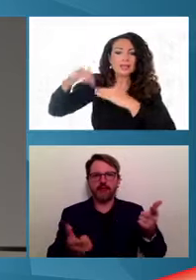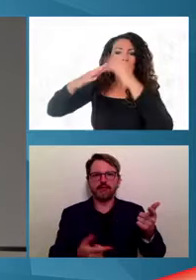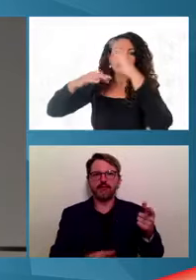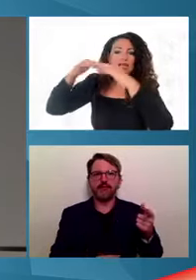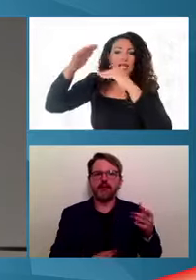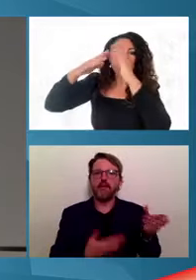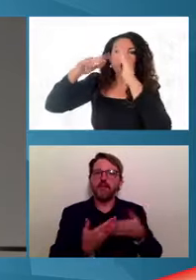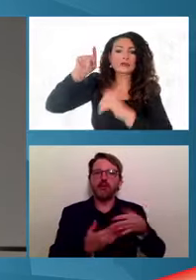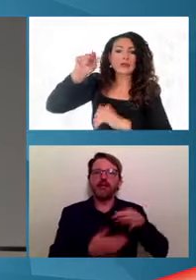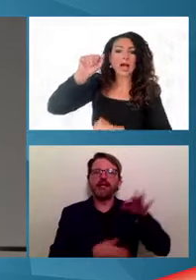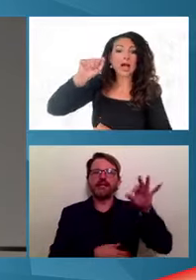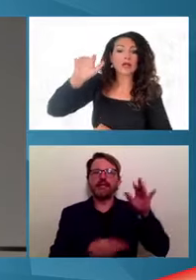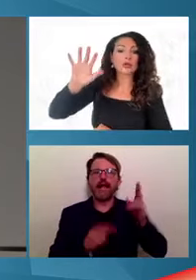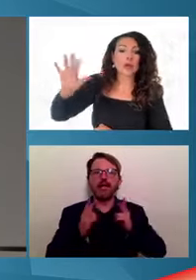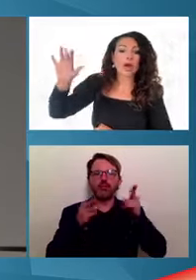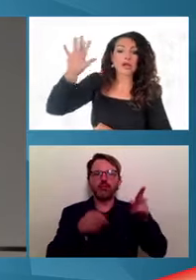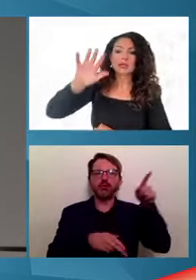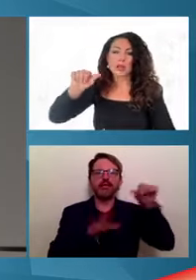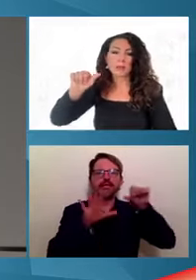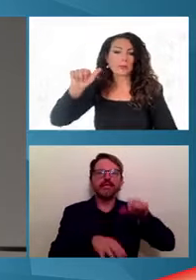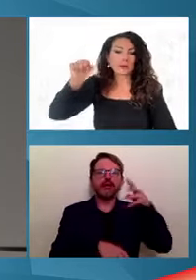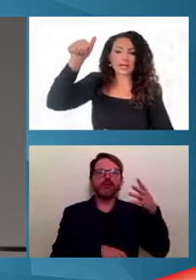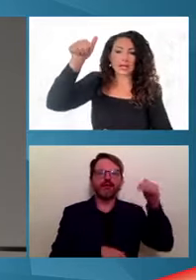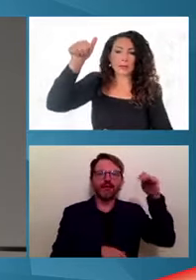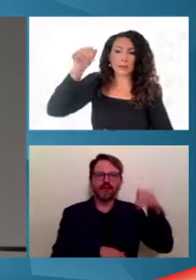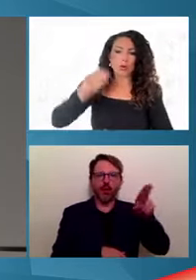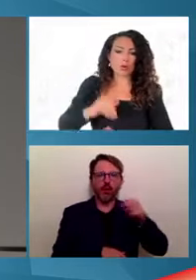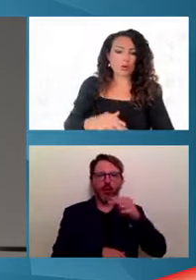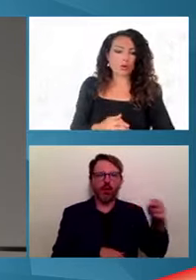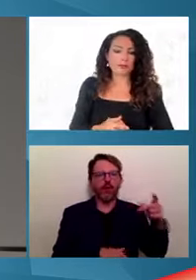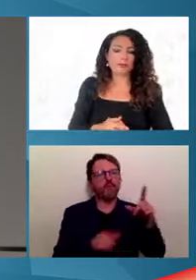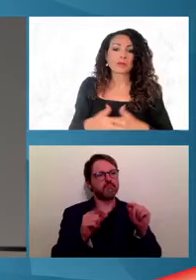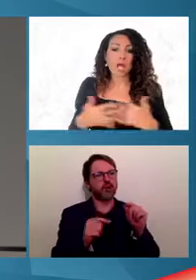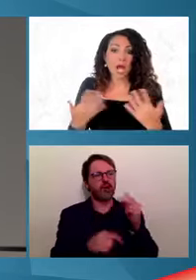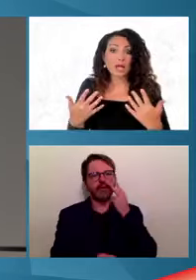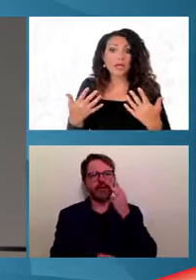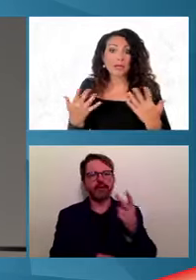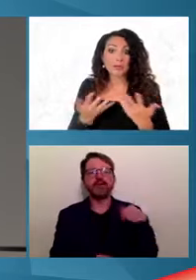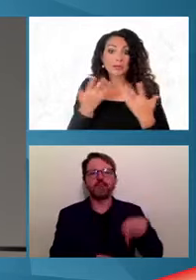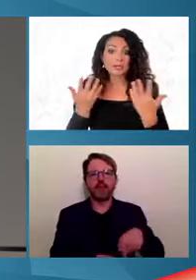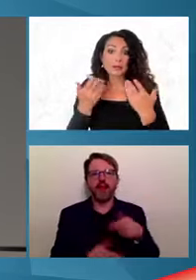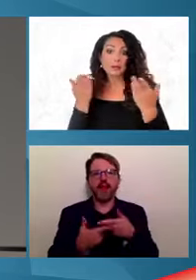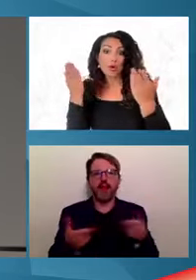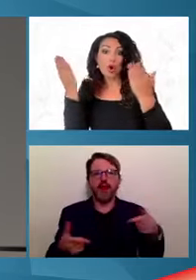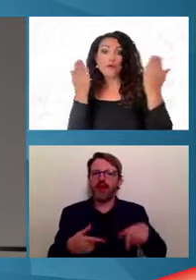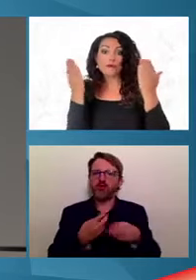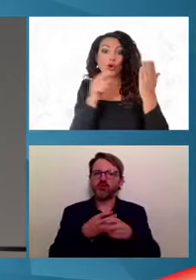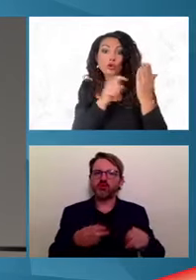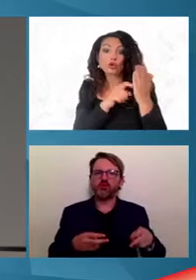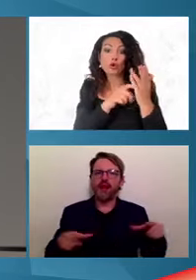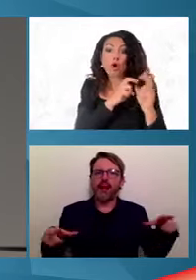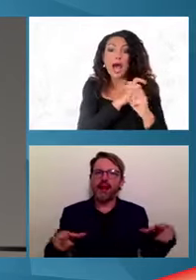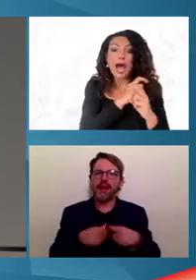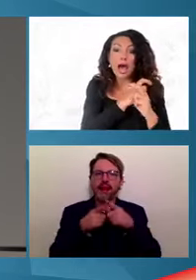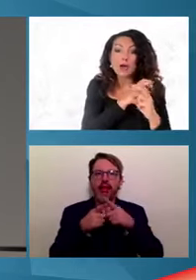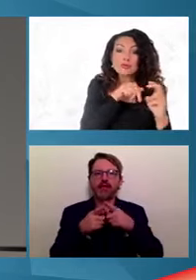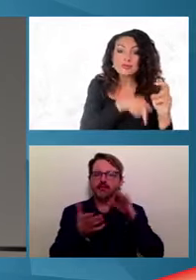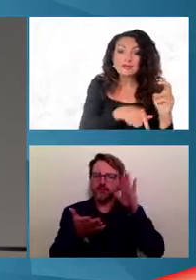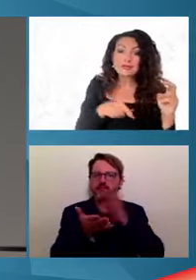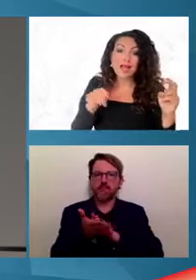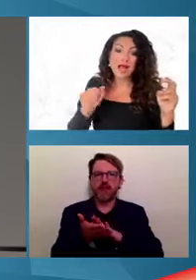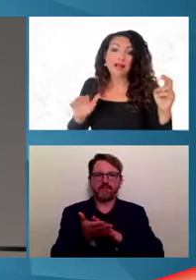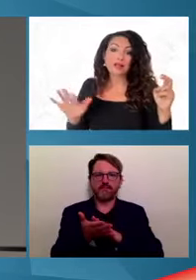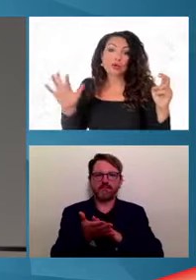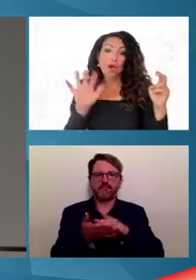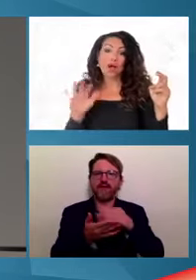Euro. Das zeigt, dass das Land leistungsfähig geblieben ist, dass hier viel geschaffen werden kann. Wir